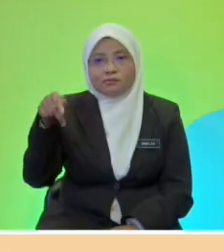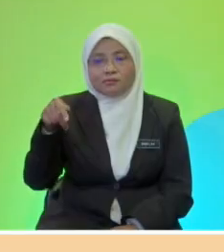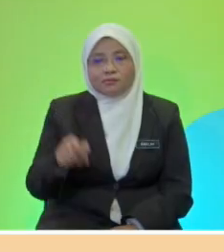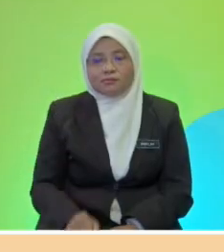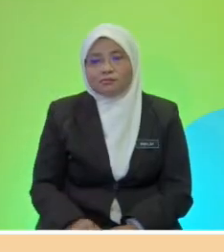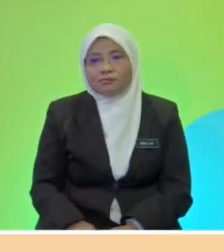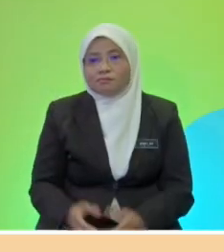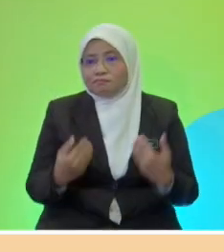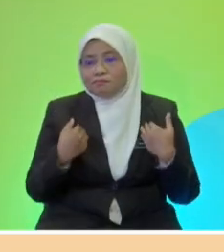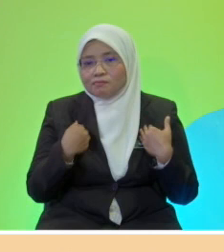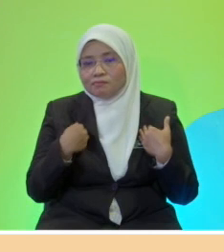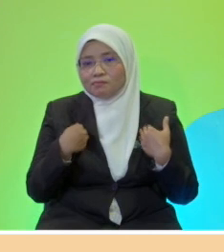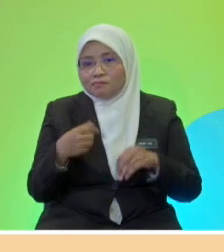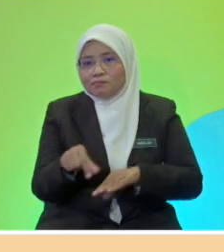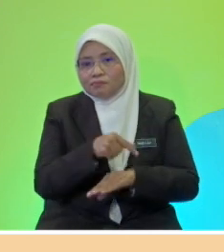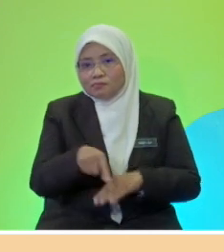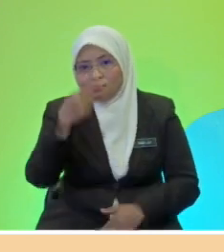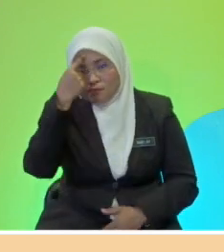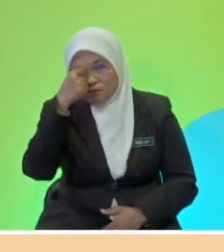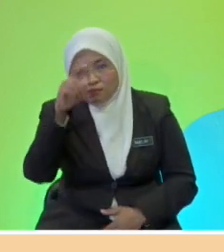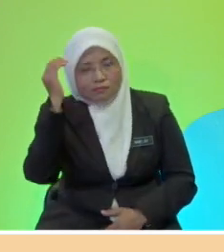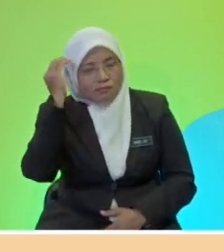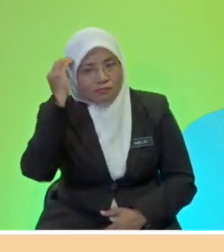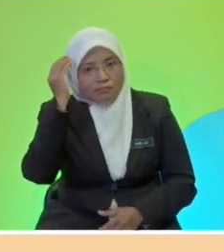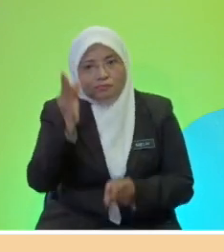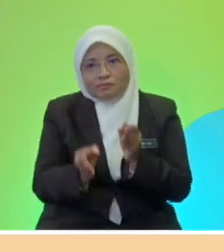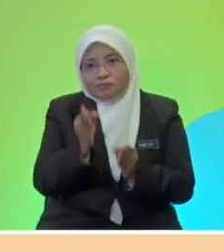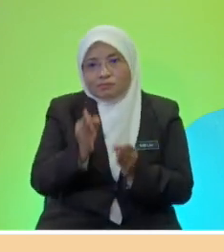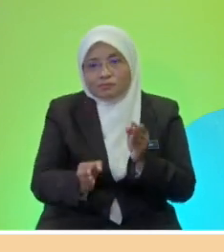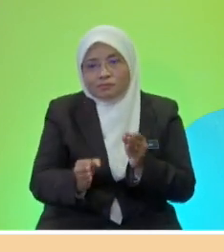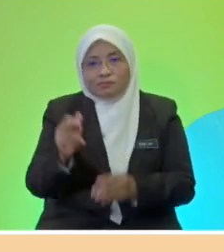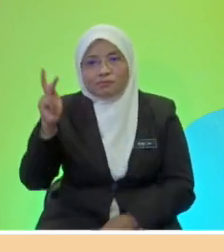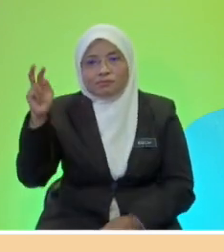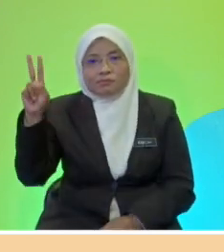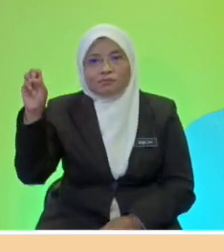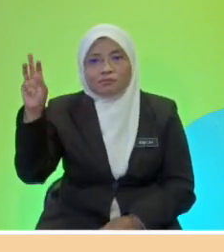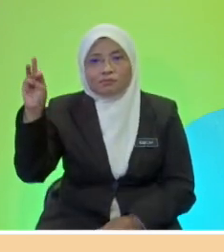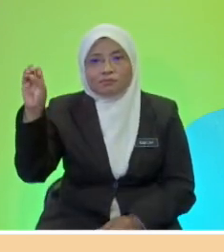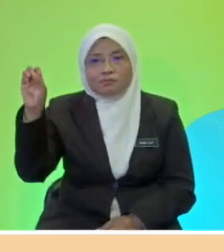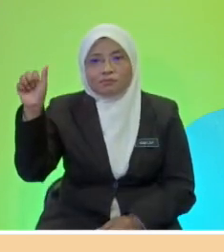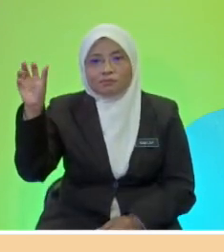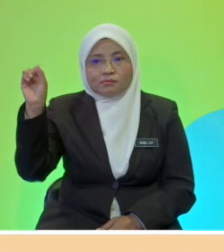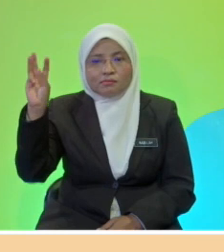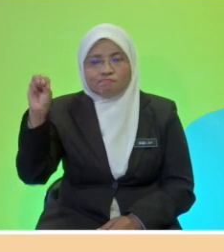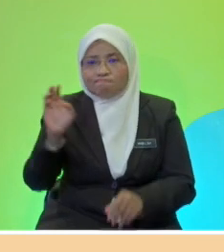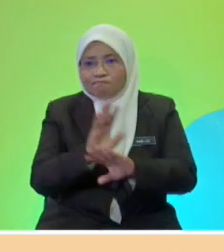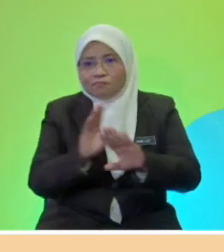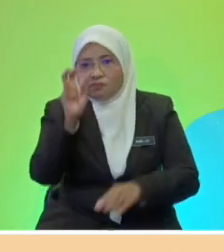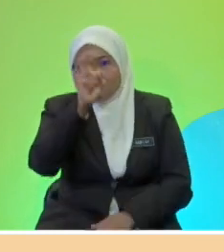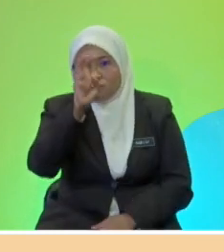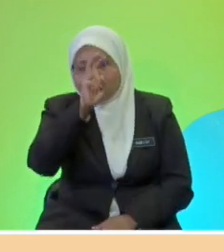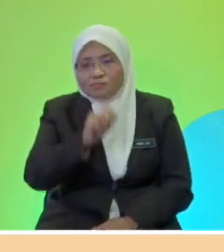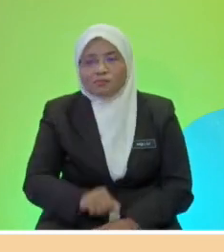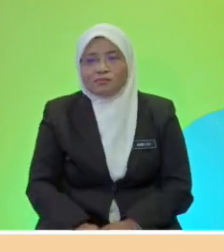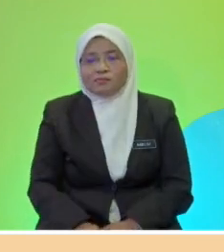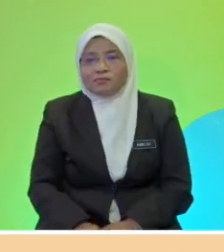untuk mengesan sebaran ke mnomoland padi kromosom daripada keadaan fetus tadi kita bawa keluar Oke